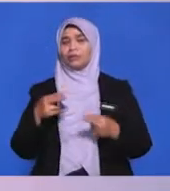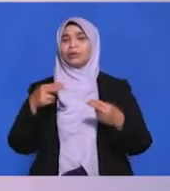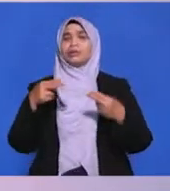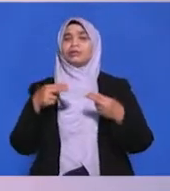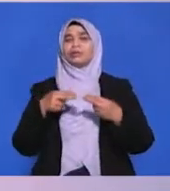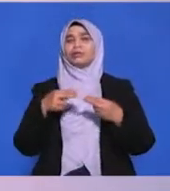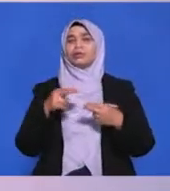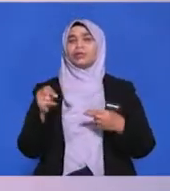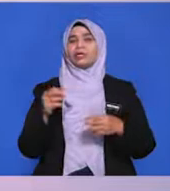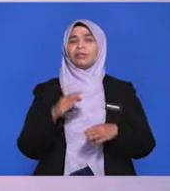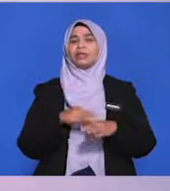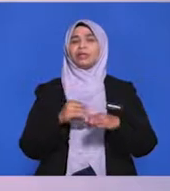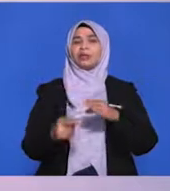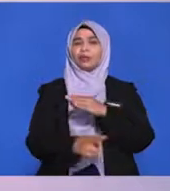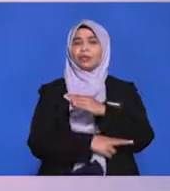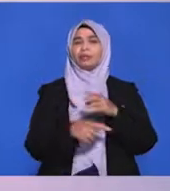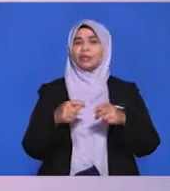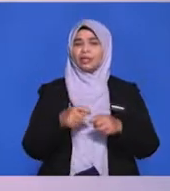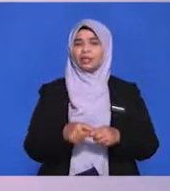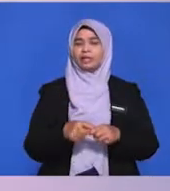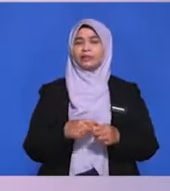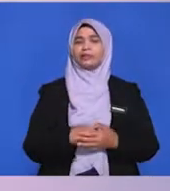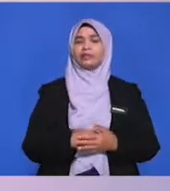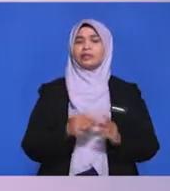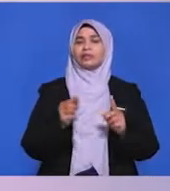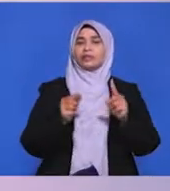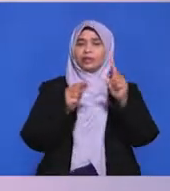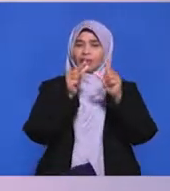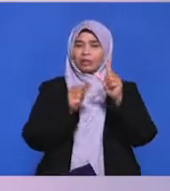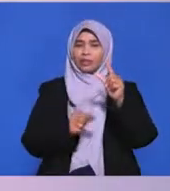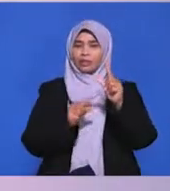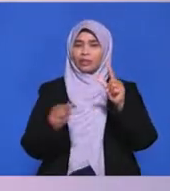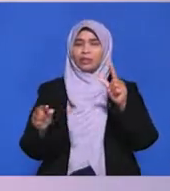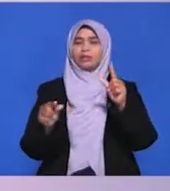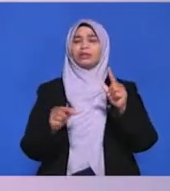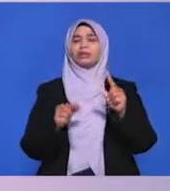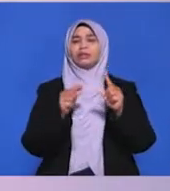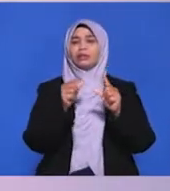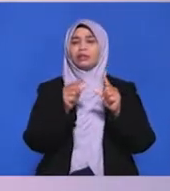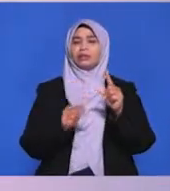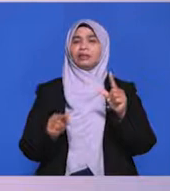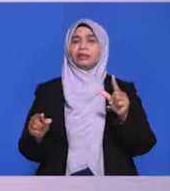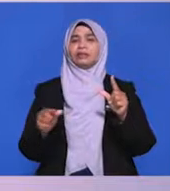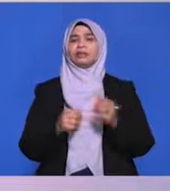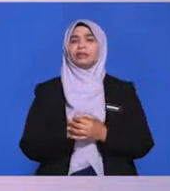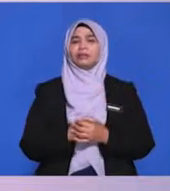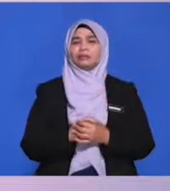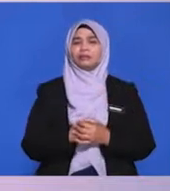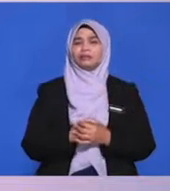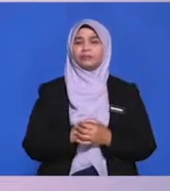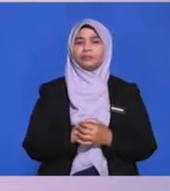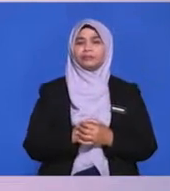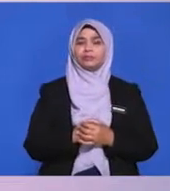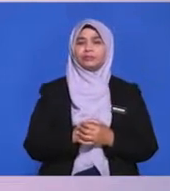tekanan melawan suhu grave ini menunjukkan hubungan tekanan kepada terus dengan